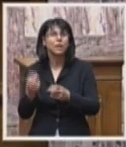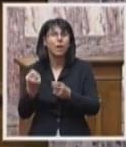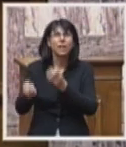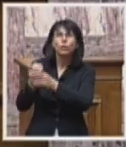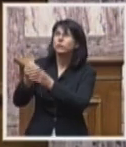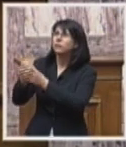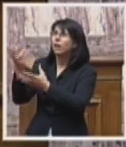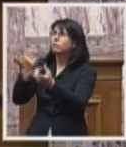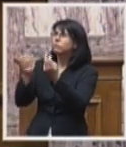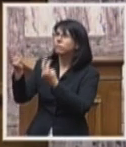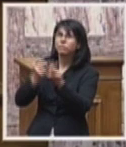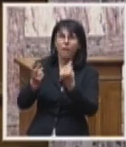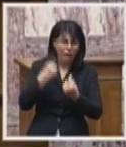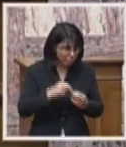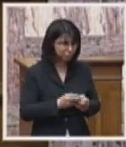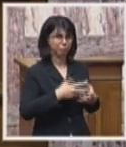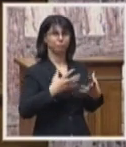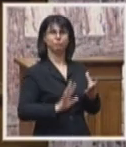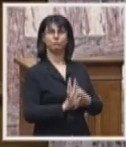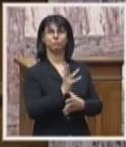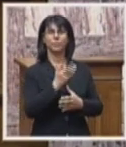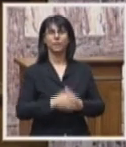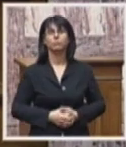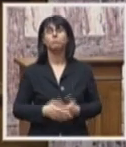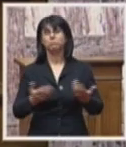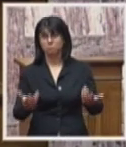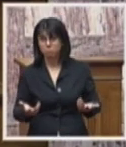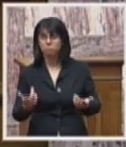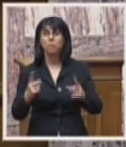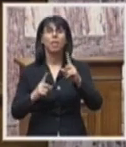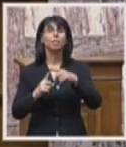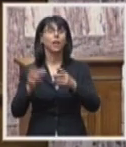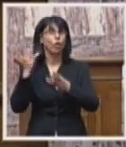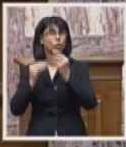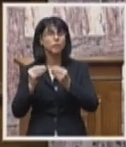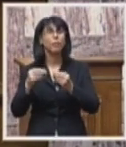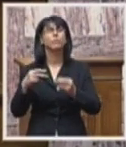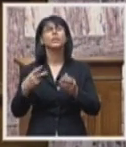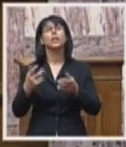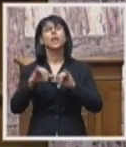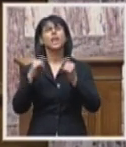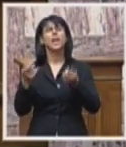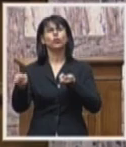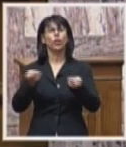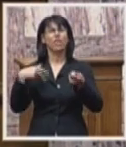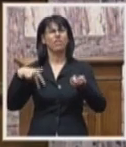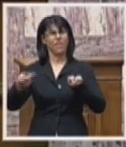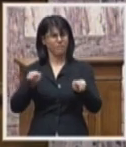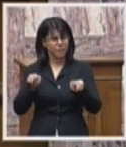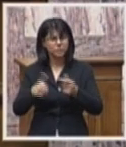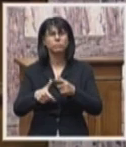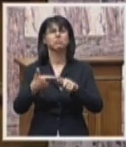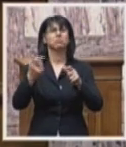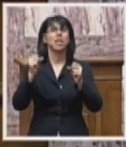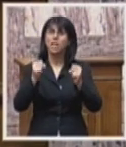σημαντικότατες εμπειρίες και γνώσεις. Άλλοι έχουν τεχνογνωσία για την ηλεκτρονική διακυβέρνηση, άλλοι για το σύστημα υγείας, άλλοι για την